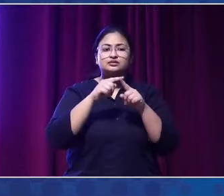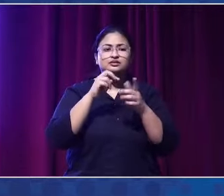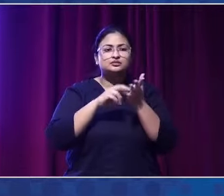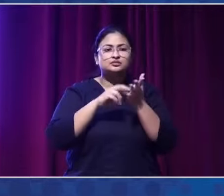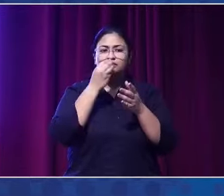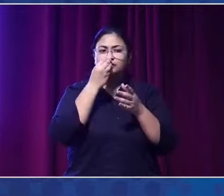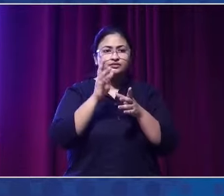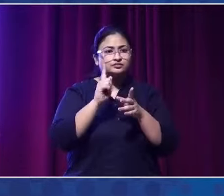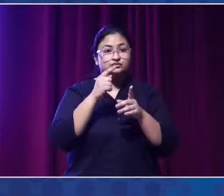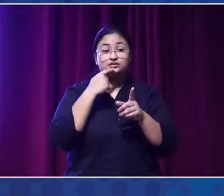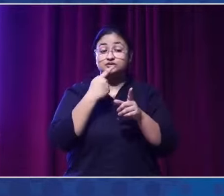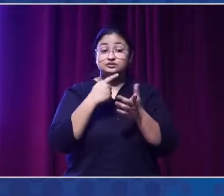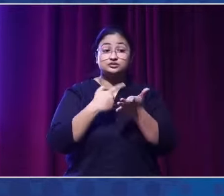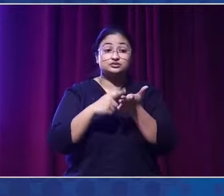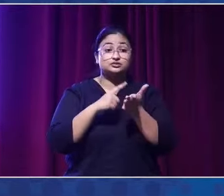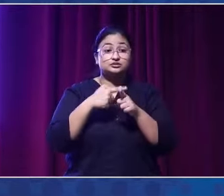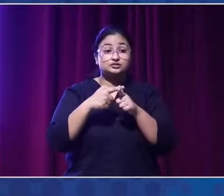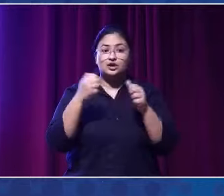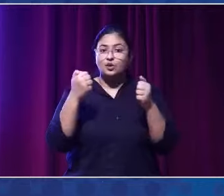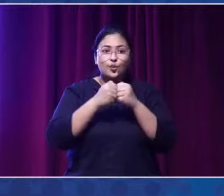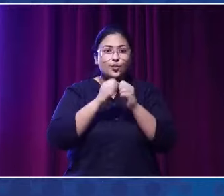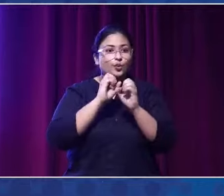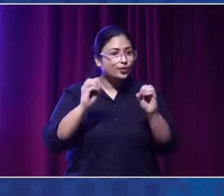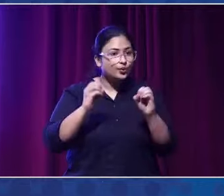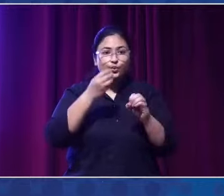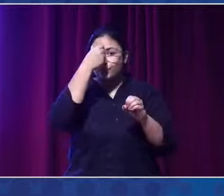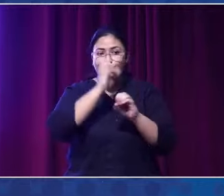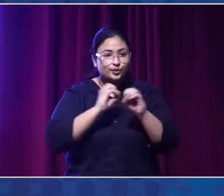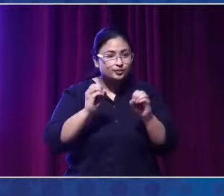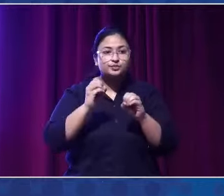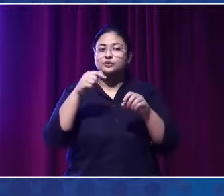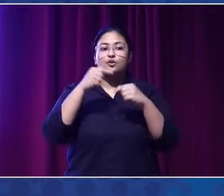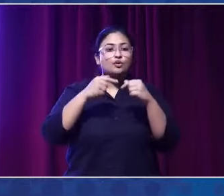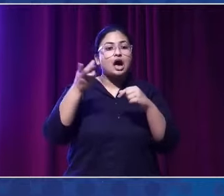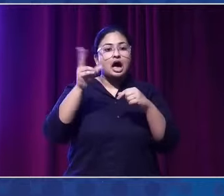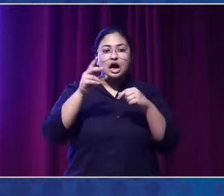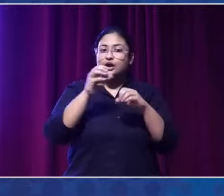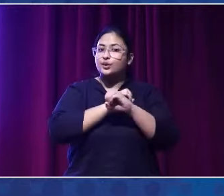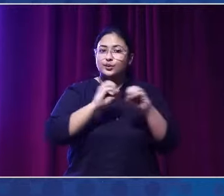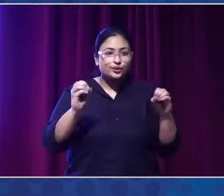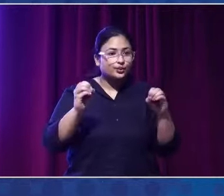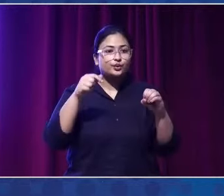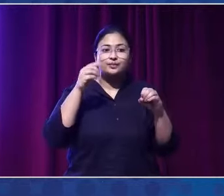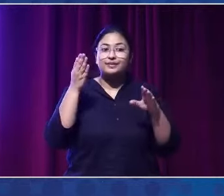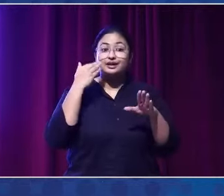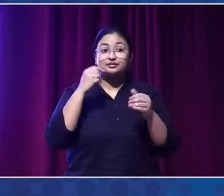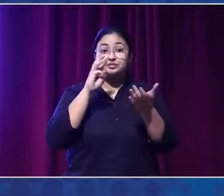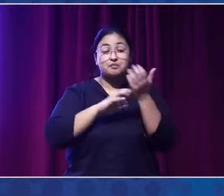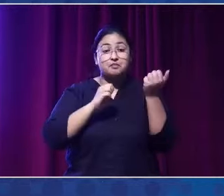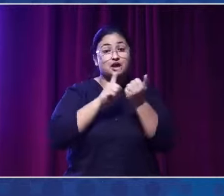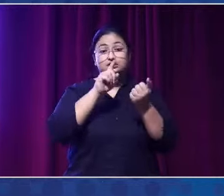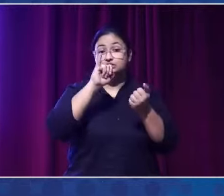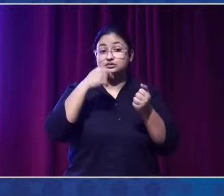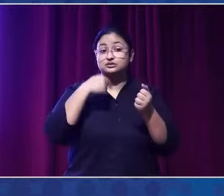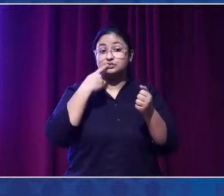आपने रिजल्ट देखा, वायलेंस नहीं हुई, सीजर्स हुए, रिपोल्स नहीं हुए, मैंने पहली बार 16 मार्च को ये बात बताई थी अपफ्रंट कि हम ऐसा करने